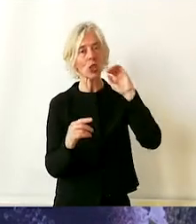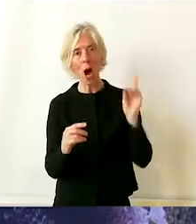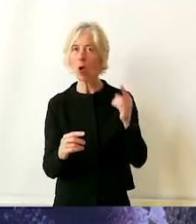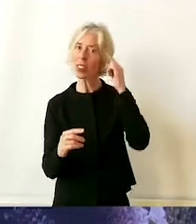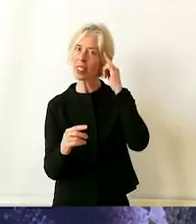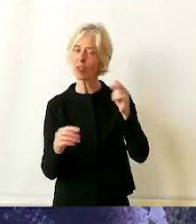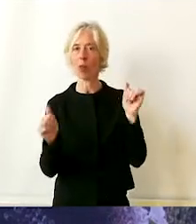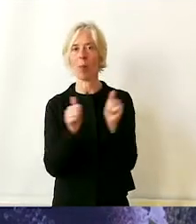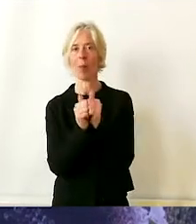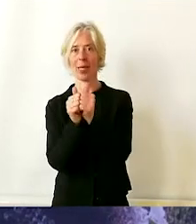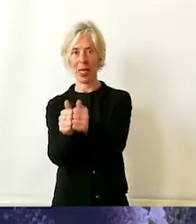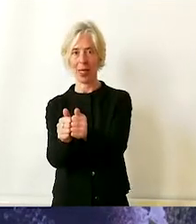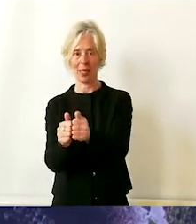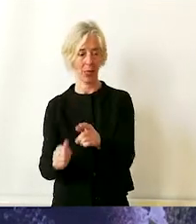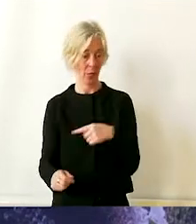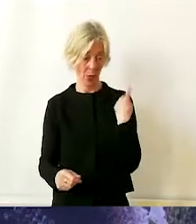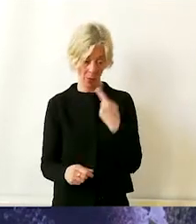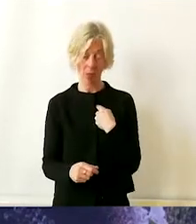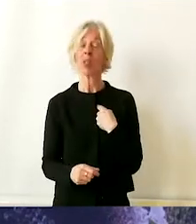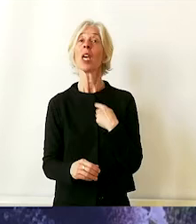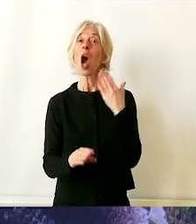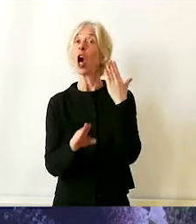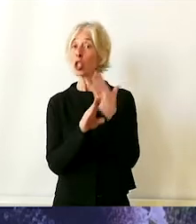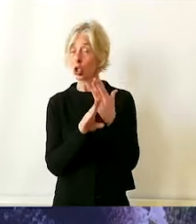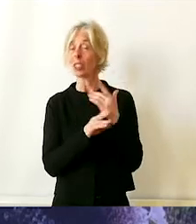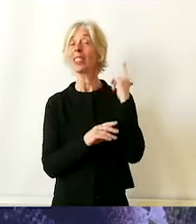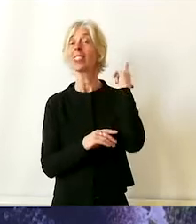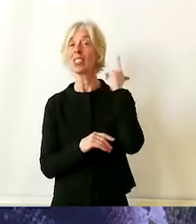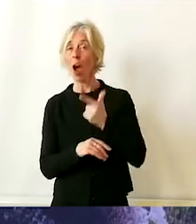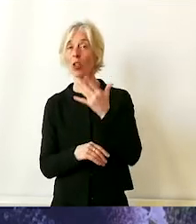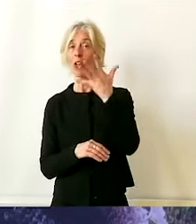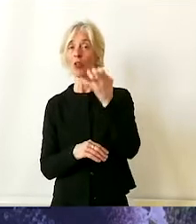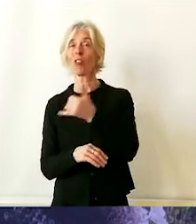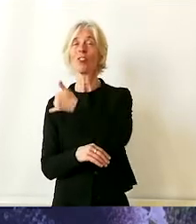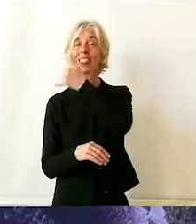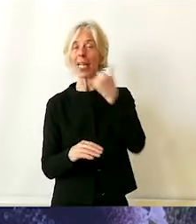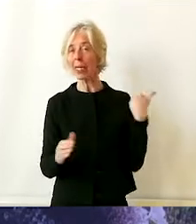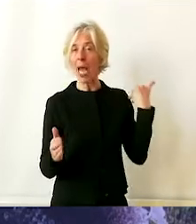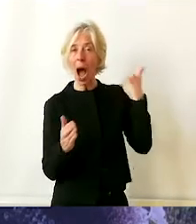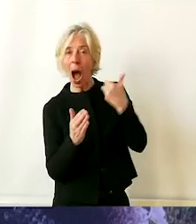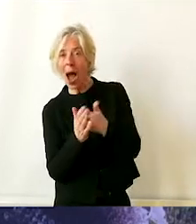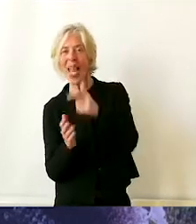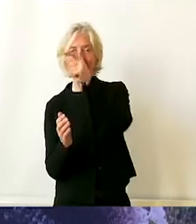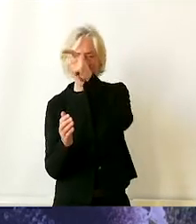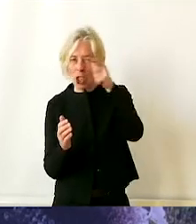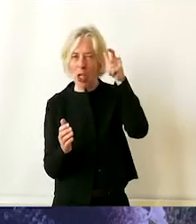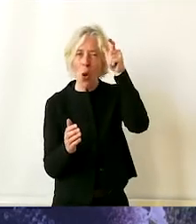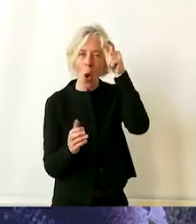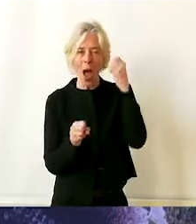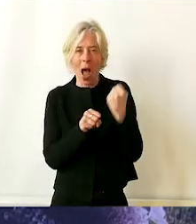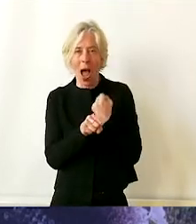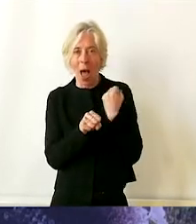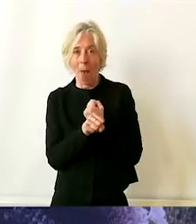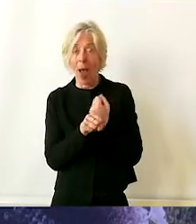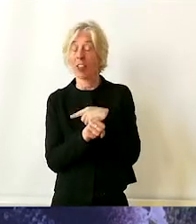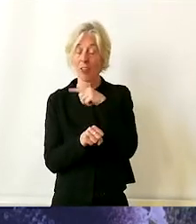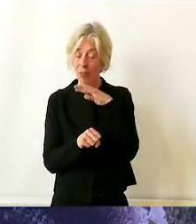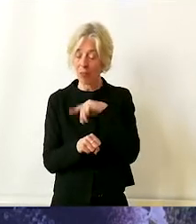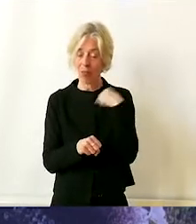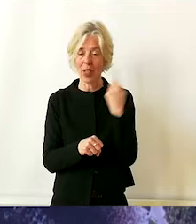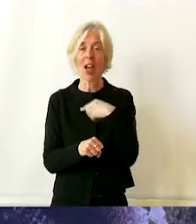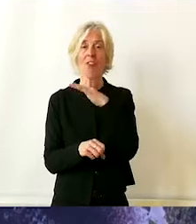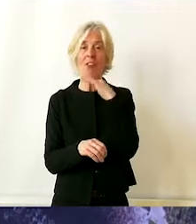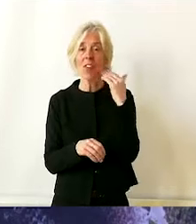Aufgabe haben wir die Erfahrung aus über 250 Jahren Ingenieurstradition. Wir unterzeichnen den